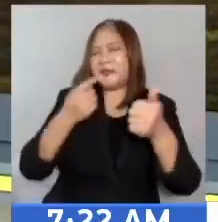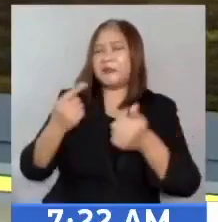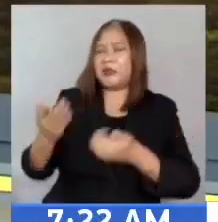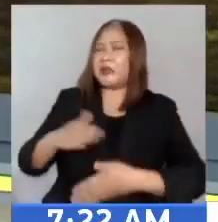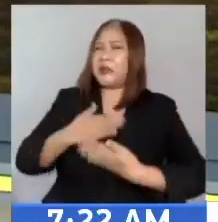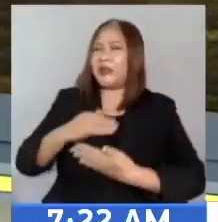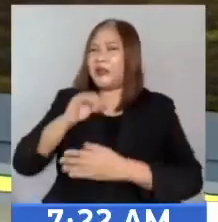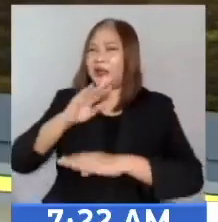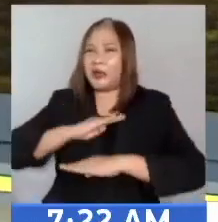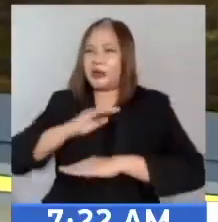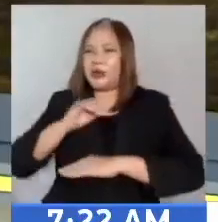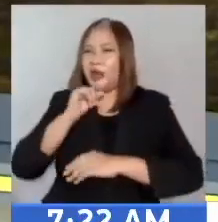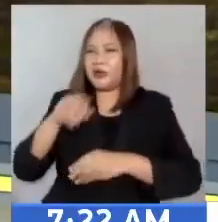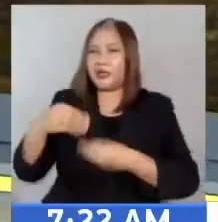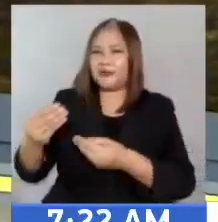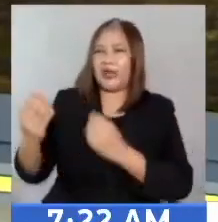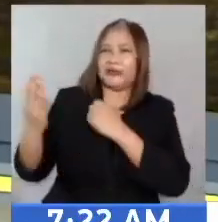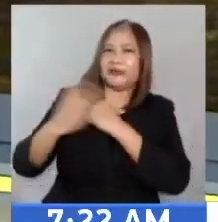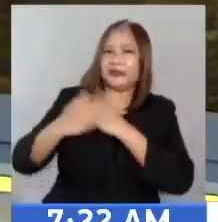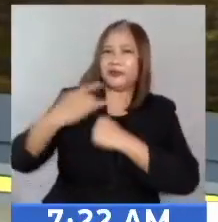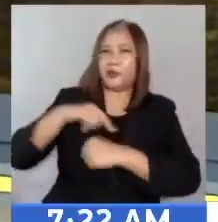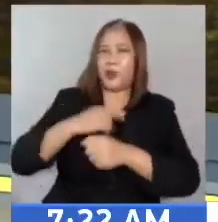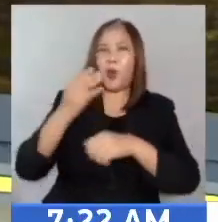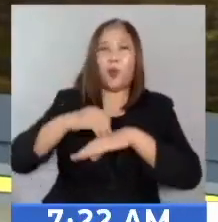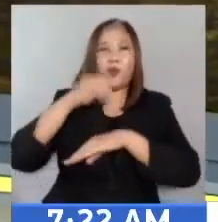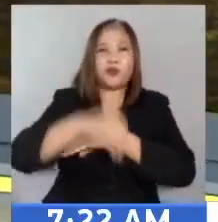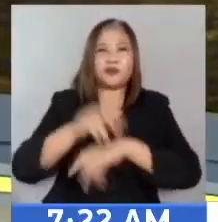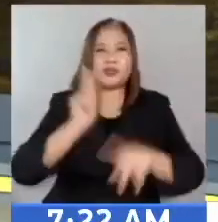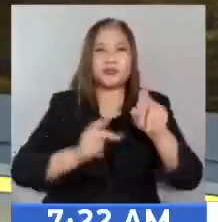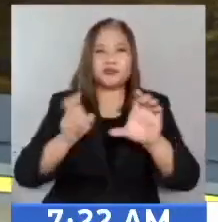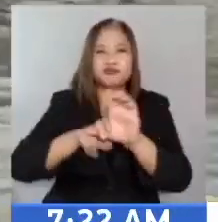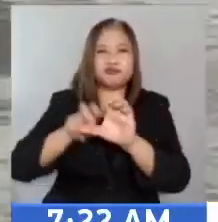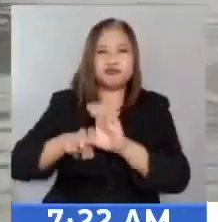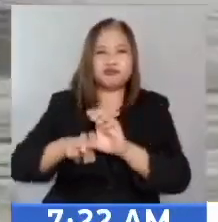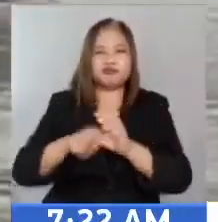sa kapasidad ang naturang bangka. May unang balita si Ian Cruz.